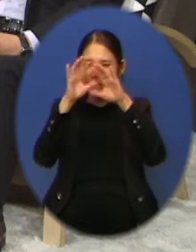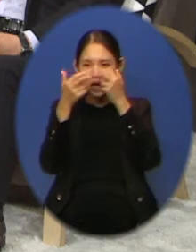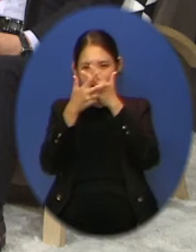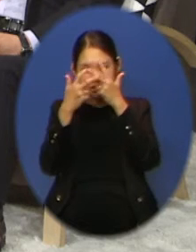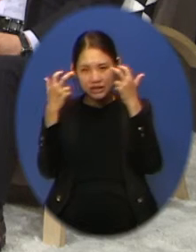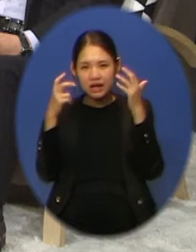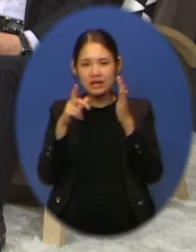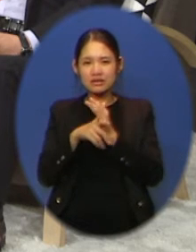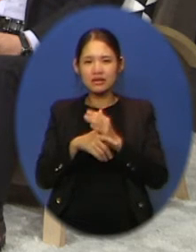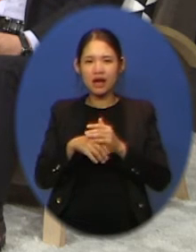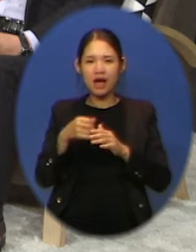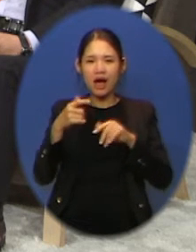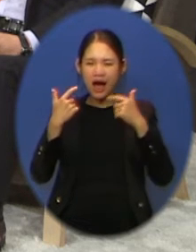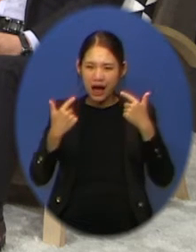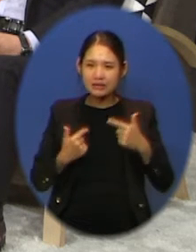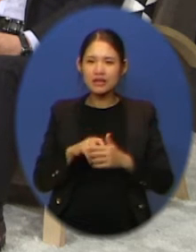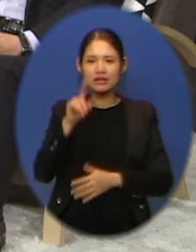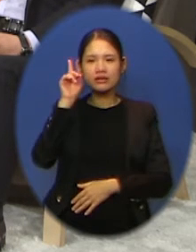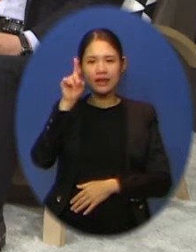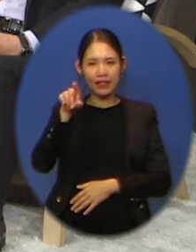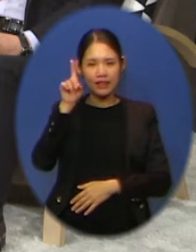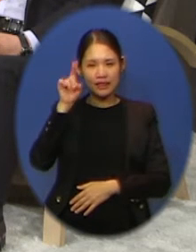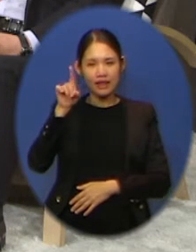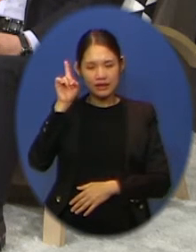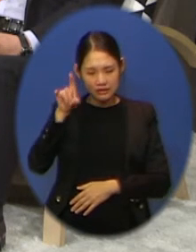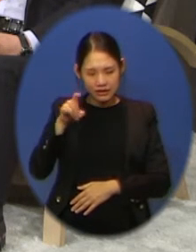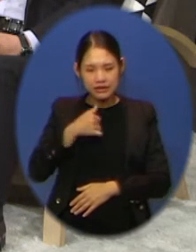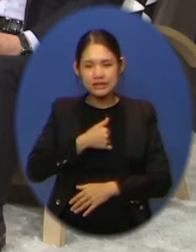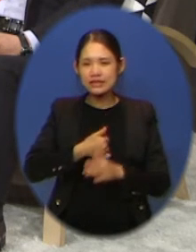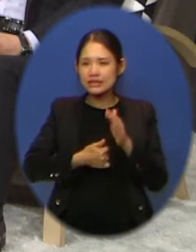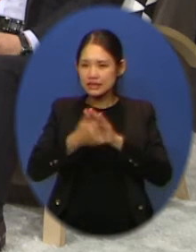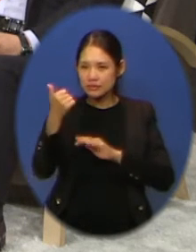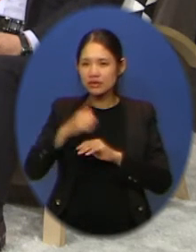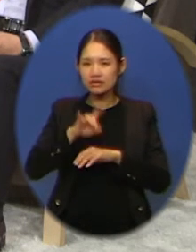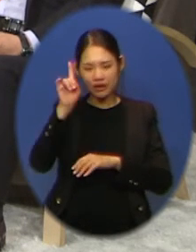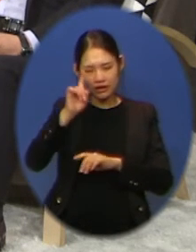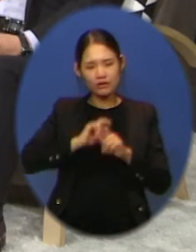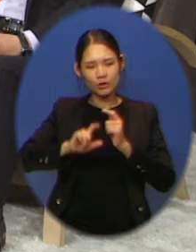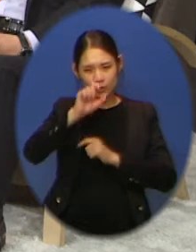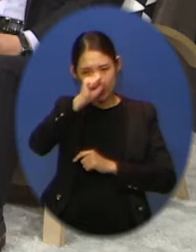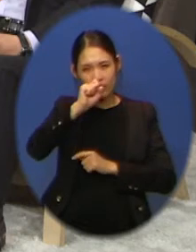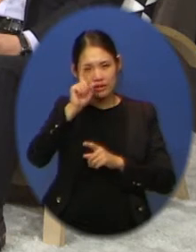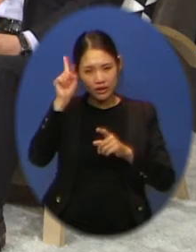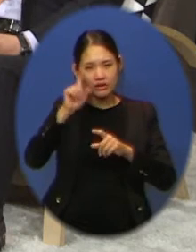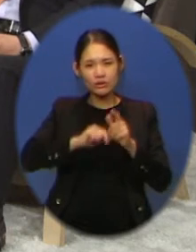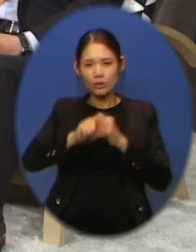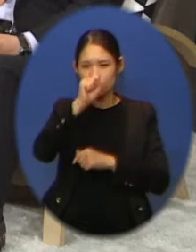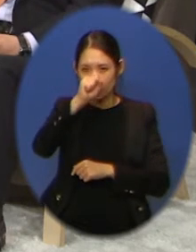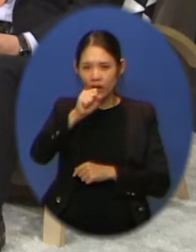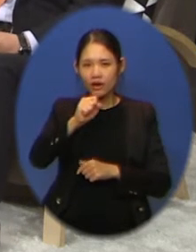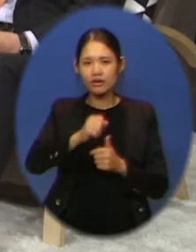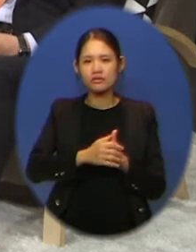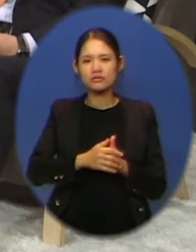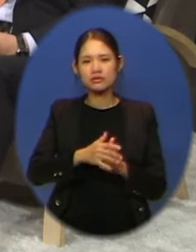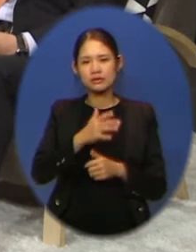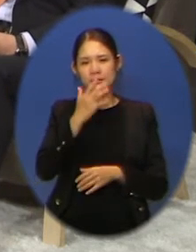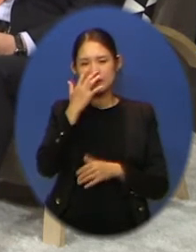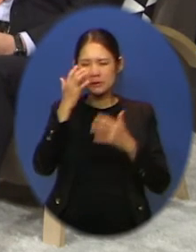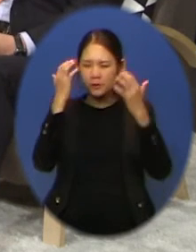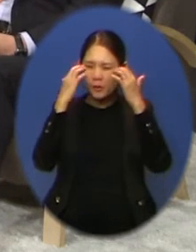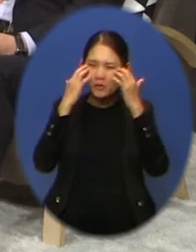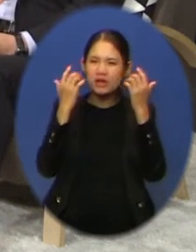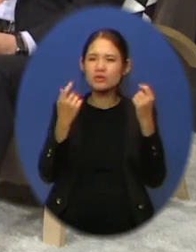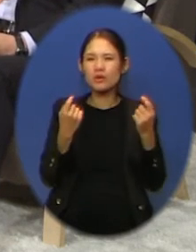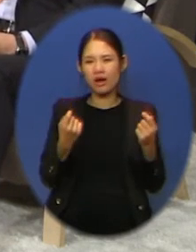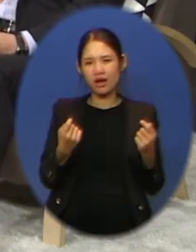내일에 대해서 희망을 걸고 있었습니다. 내일은 뭐 좀 낫겠지. 그랬던 날도 별거 아니야. 또 고생인데도